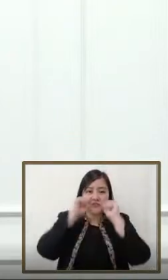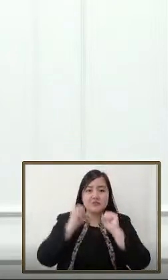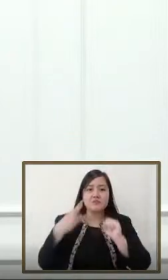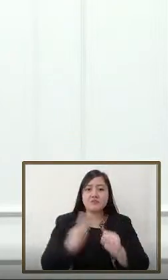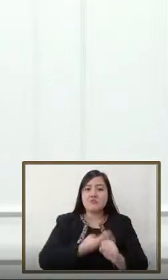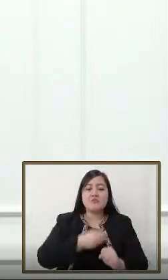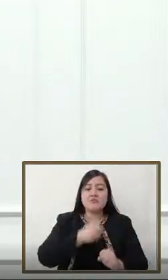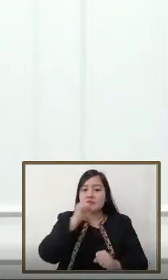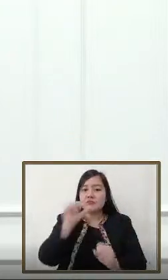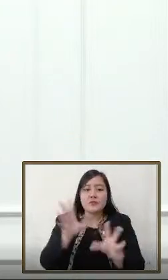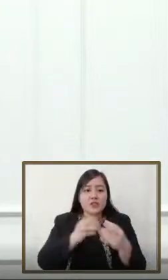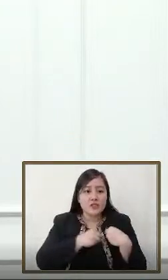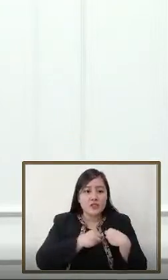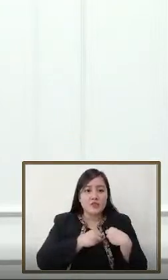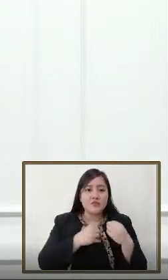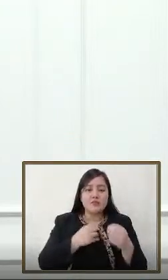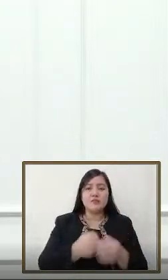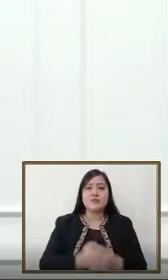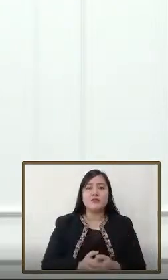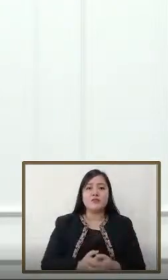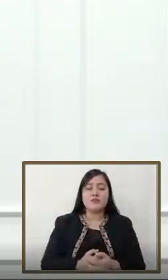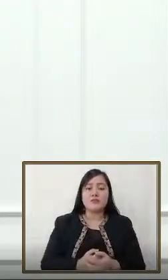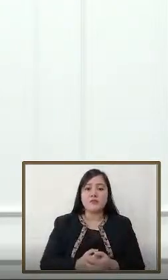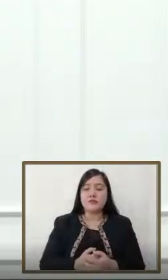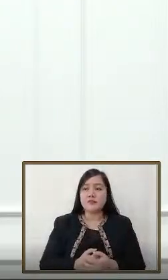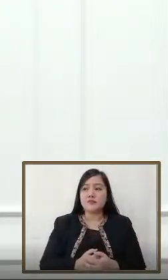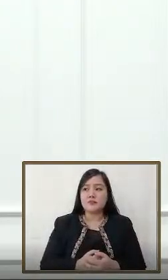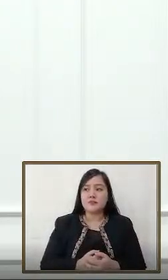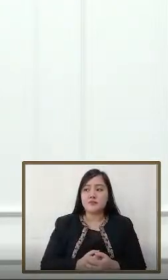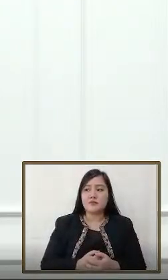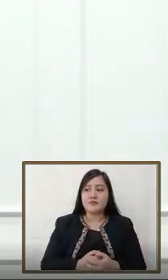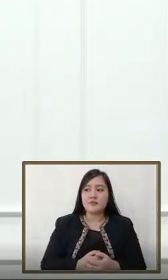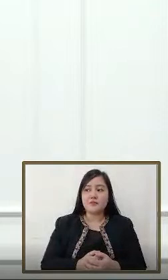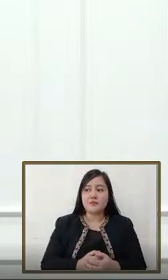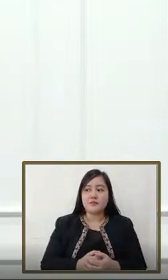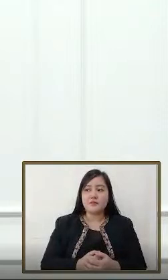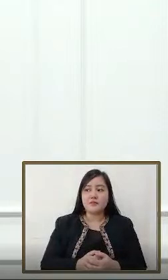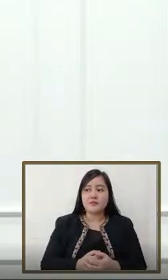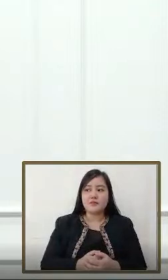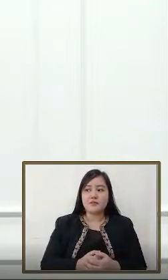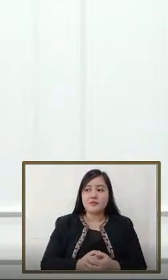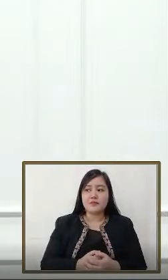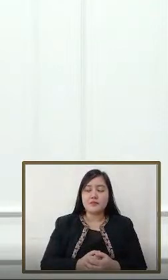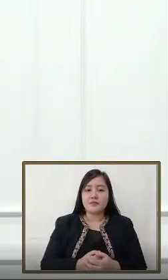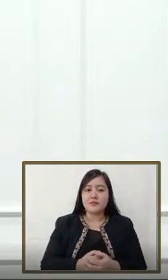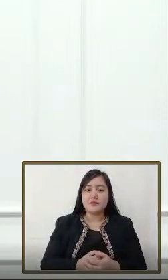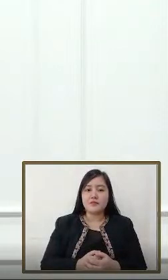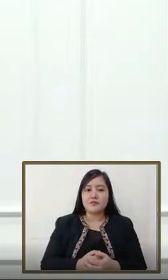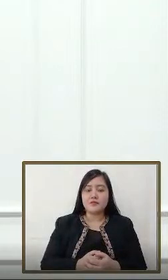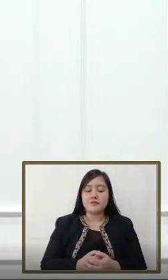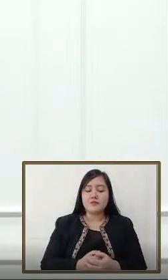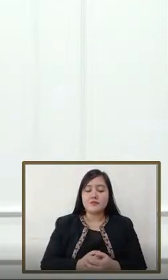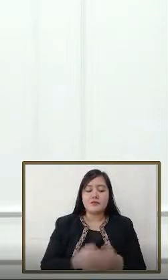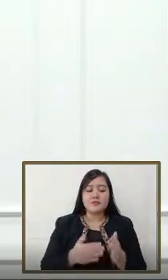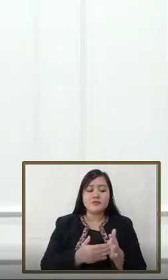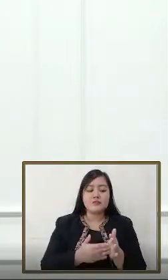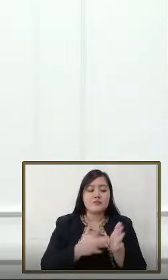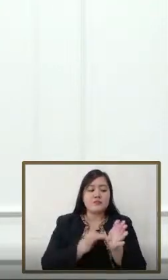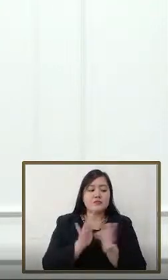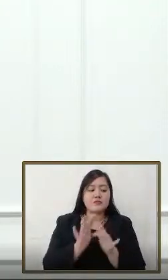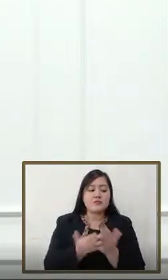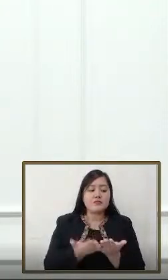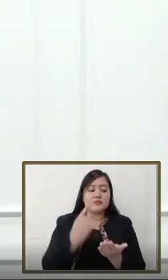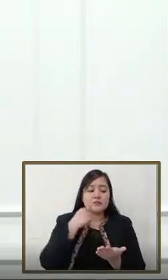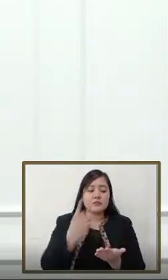makikita na hindi, na mislook nila yung gusto ng Diyos para dito sa atin. Kaya sabi ng Bible, wisdom is the